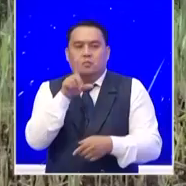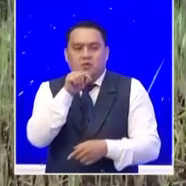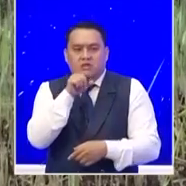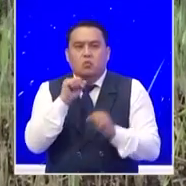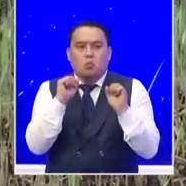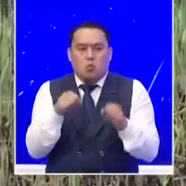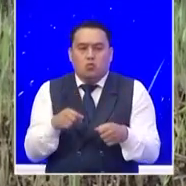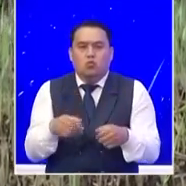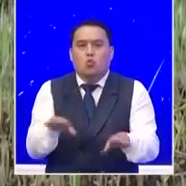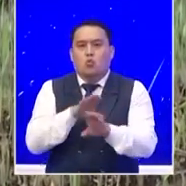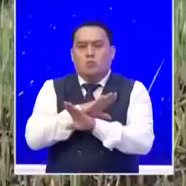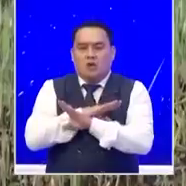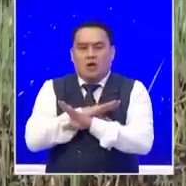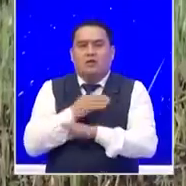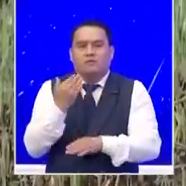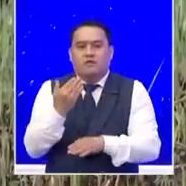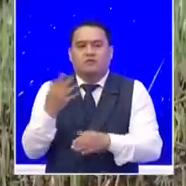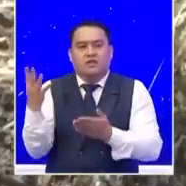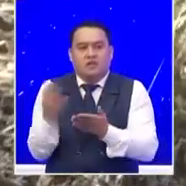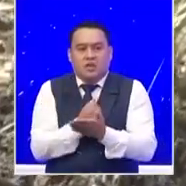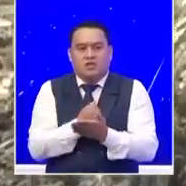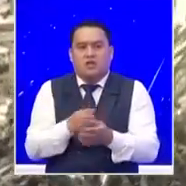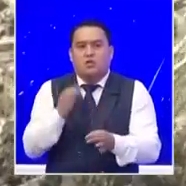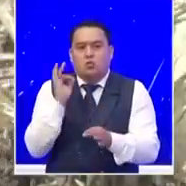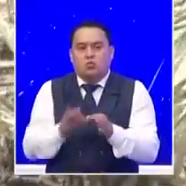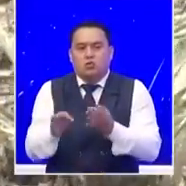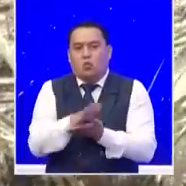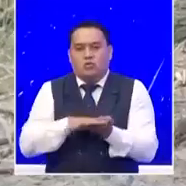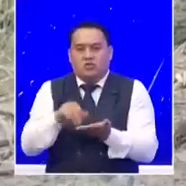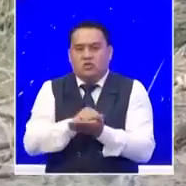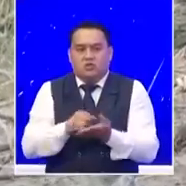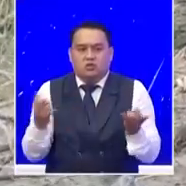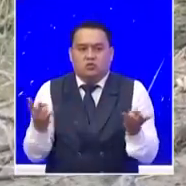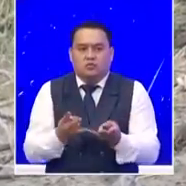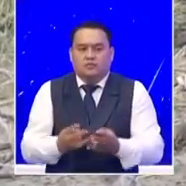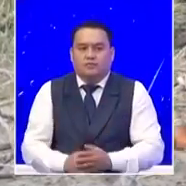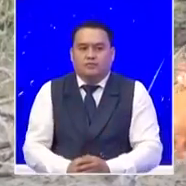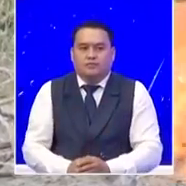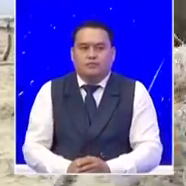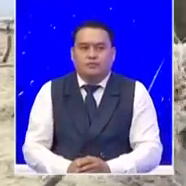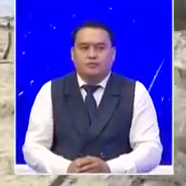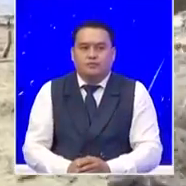могут запутаться и погибнуть птенцы. Все найденные сети подлежат уничтожению.